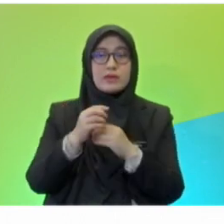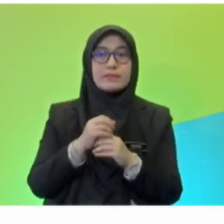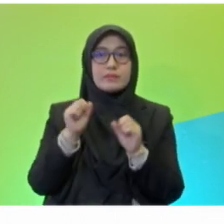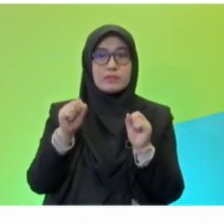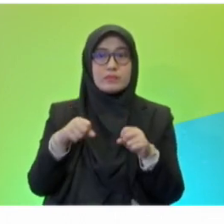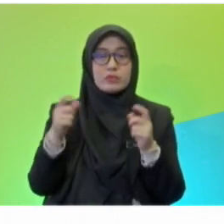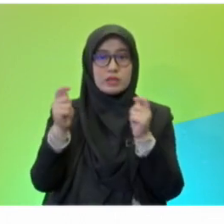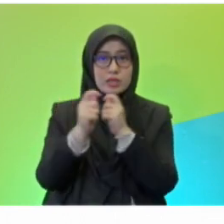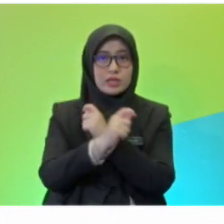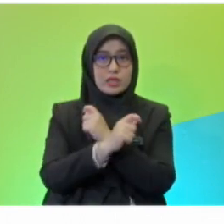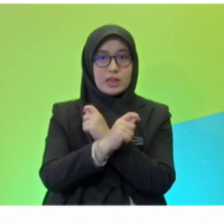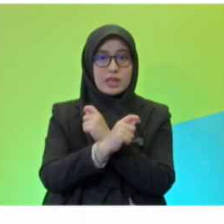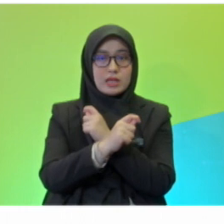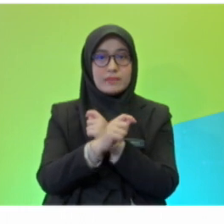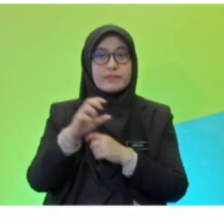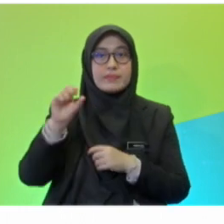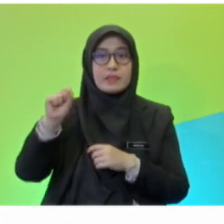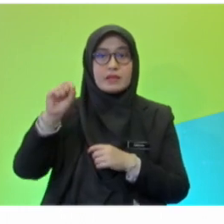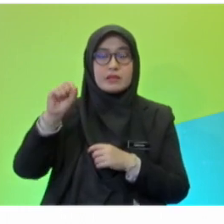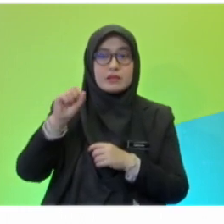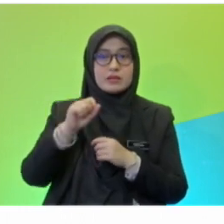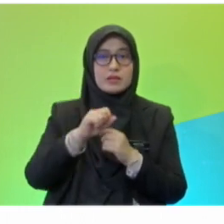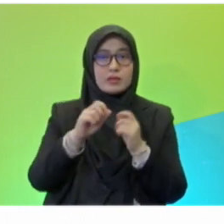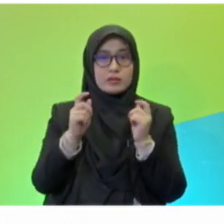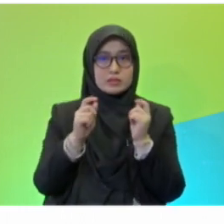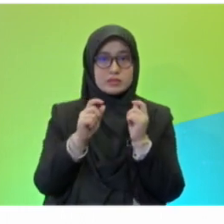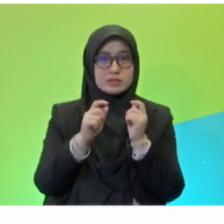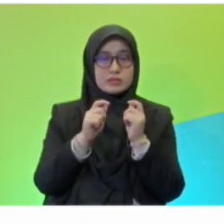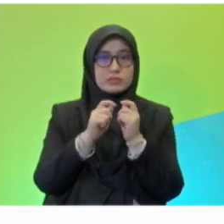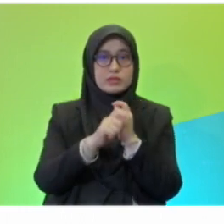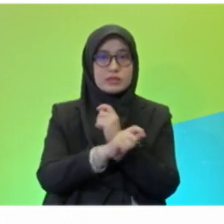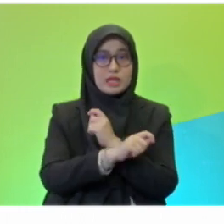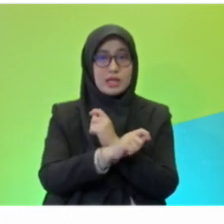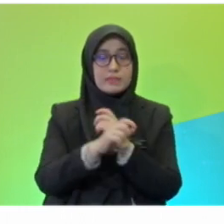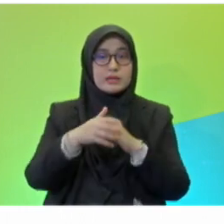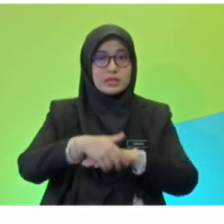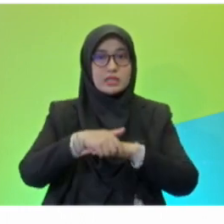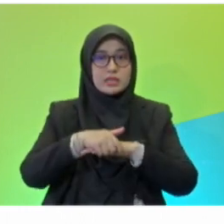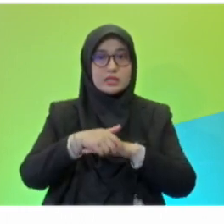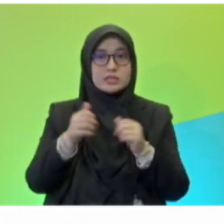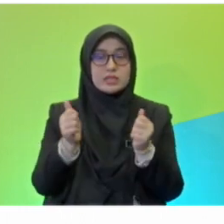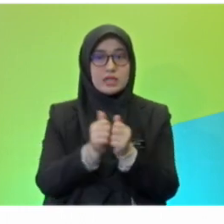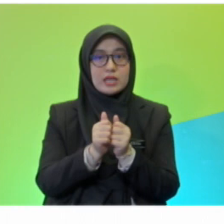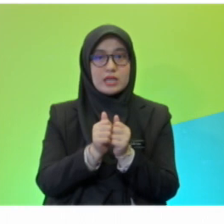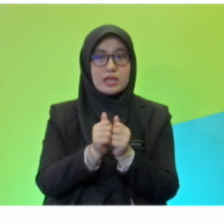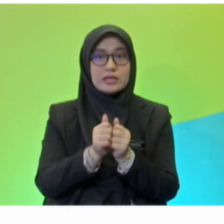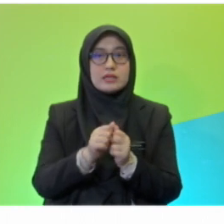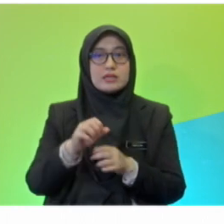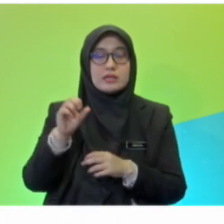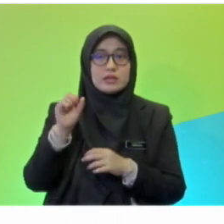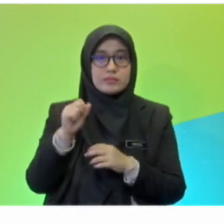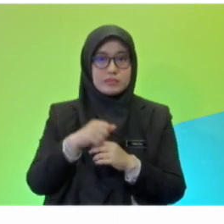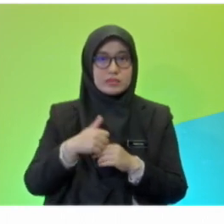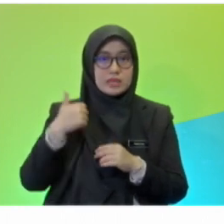itu budaya British dan Bro tidak Kita buktikan beliau terlibat dalam paketan tersebut Jadi